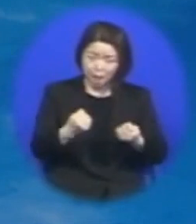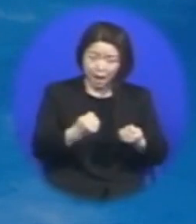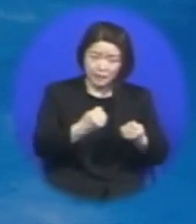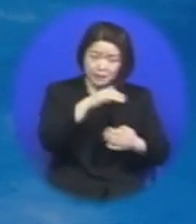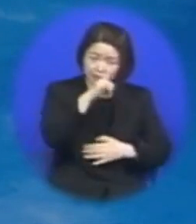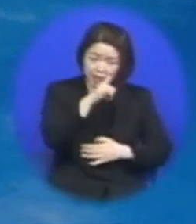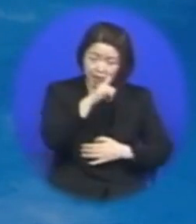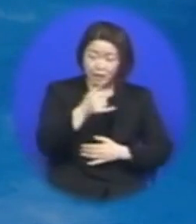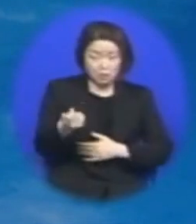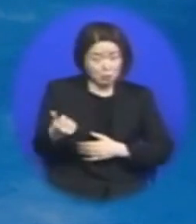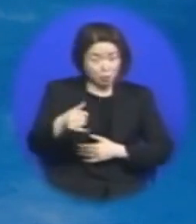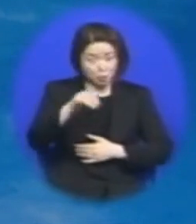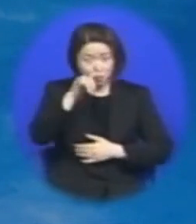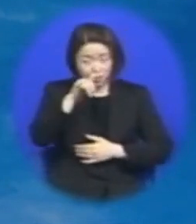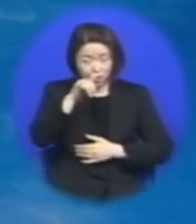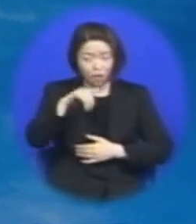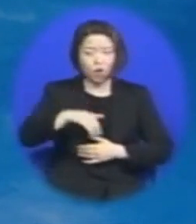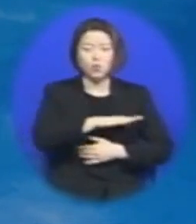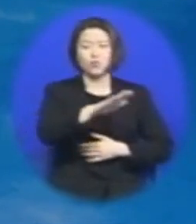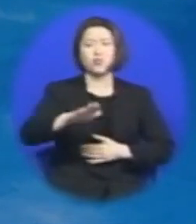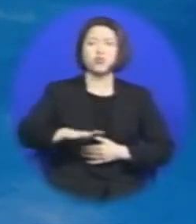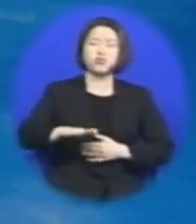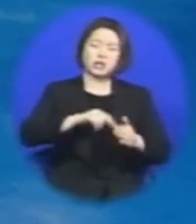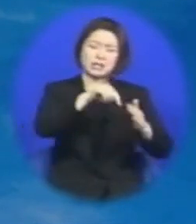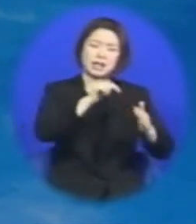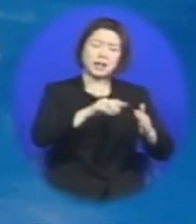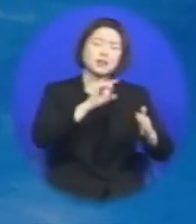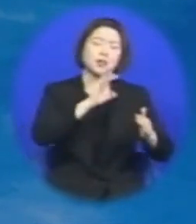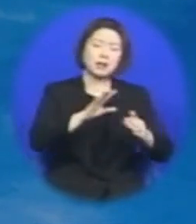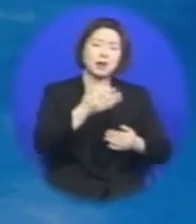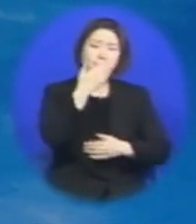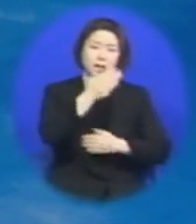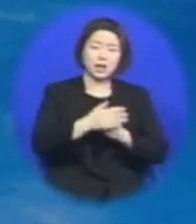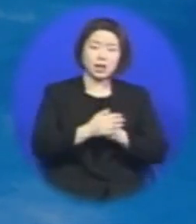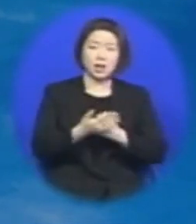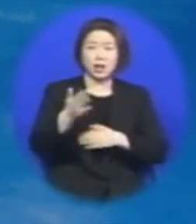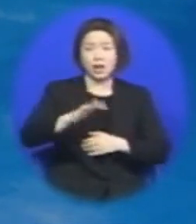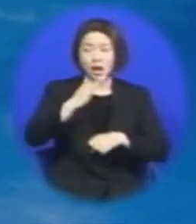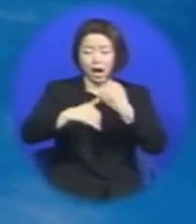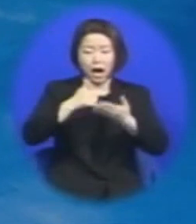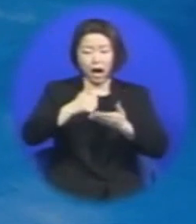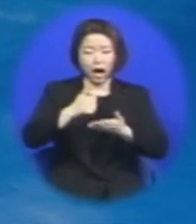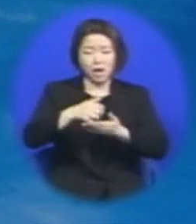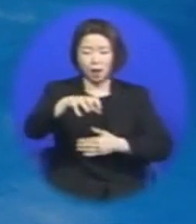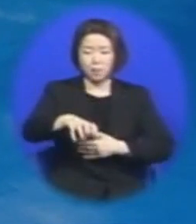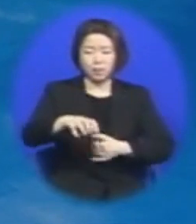적게 지었냐 우리들끼리 하는 이야기지 하나님 앞에서는 아무 의미가